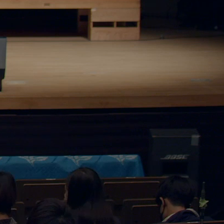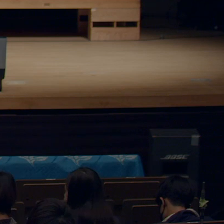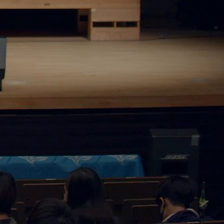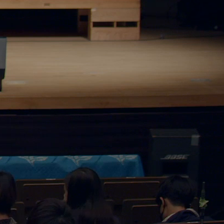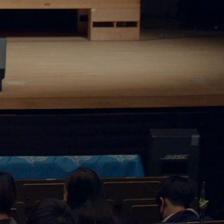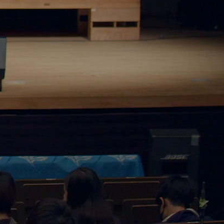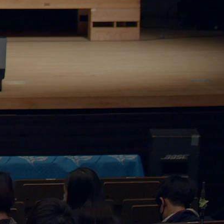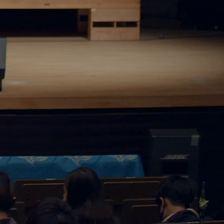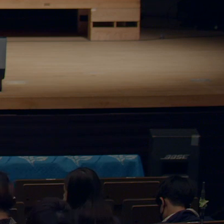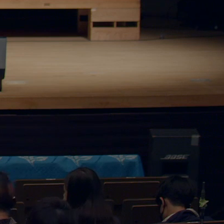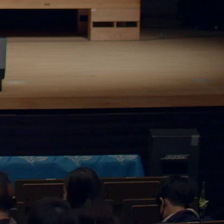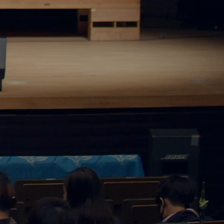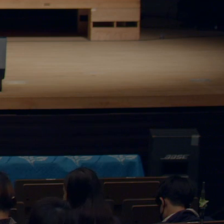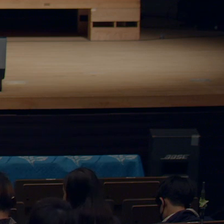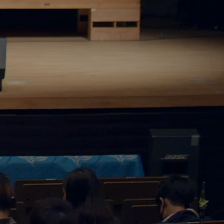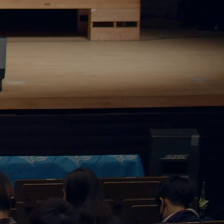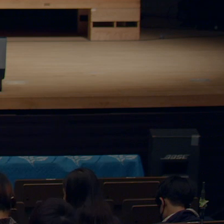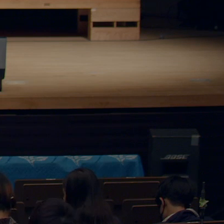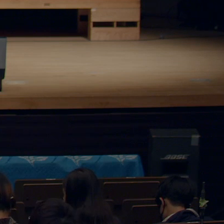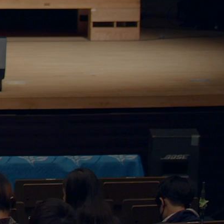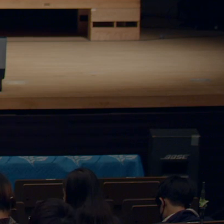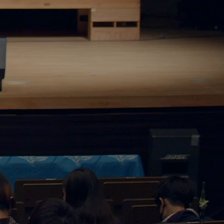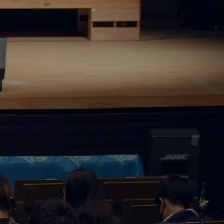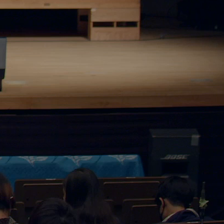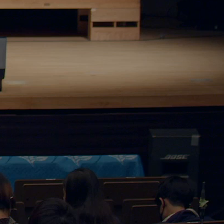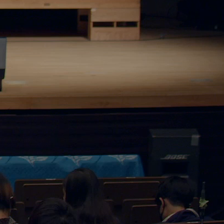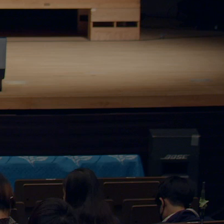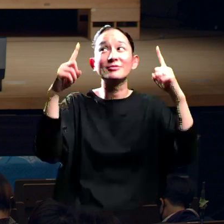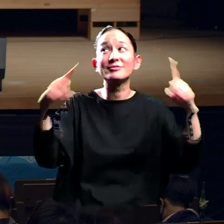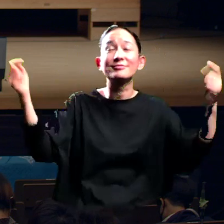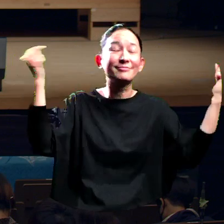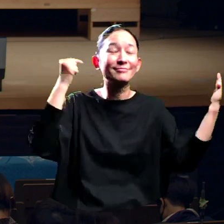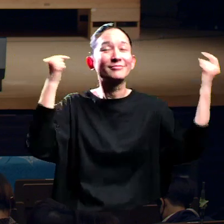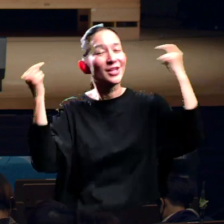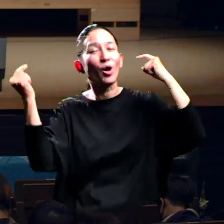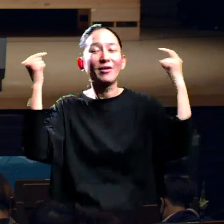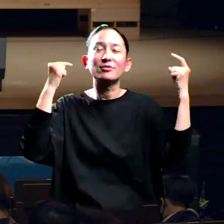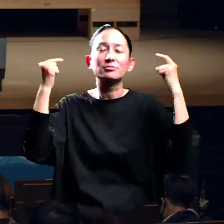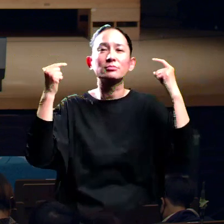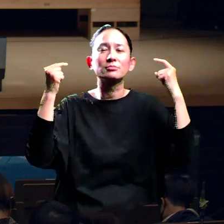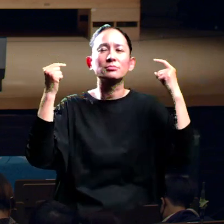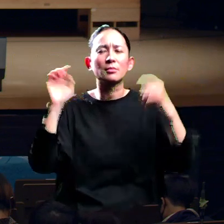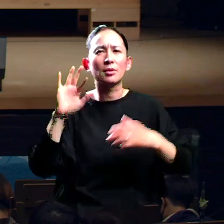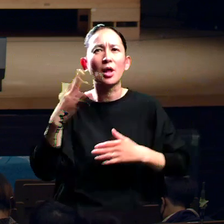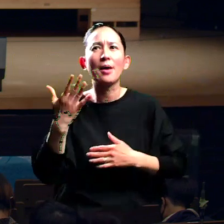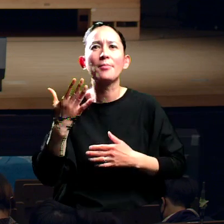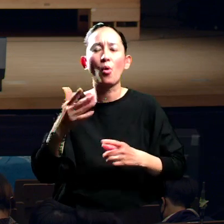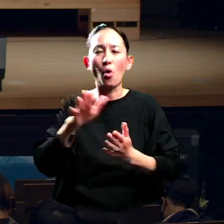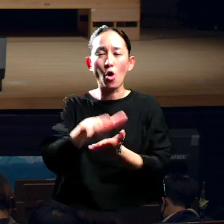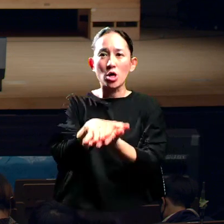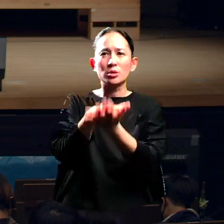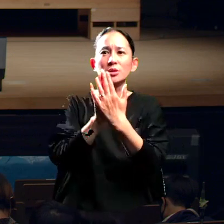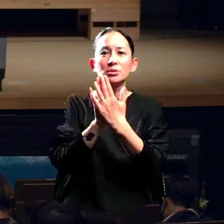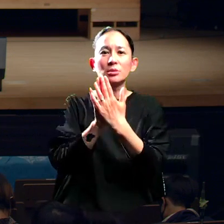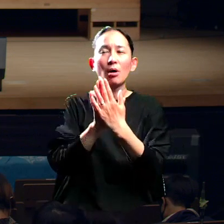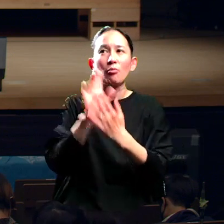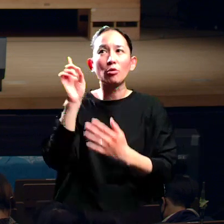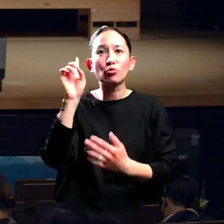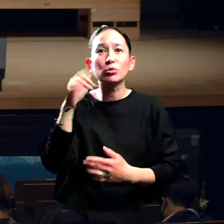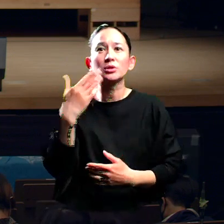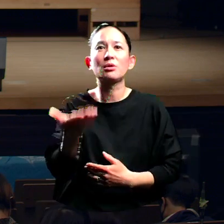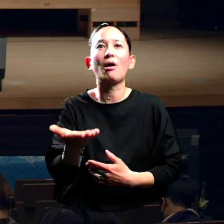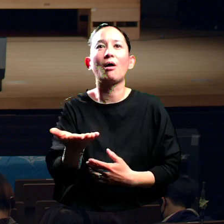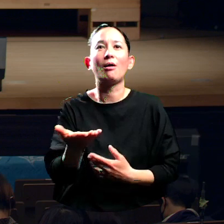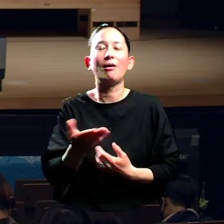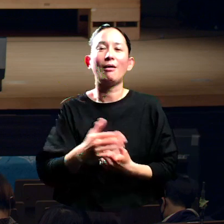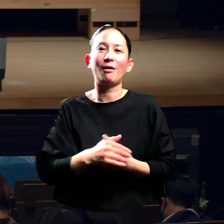溢れるように流れてますよね。 And when you go out, you hear Christmas songs everywhere. でも、イースターはどうですか? But what